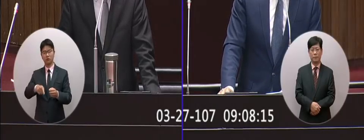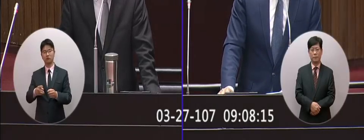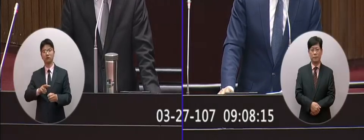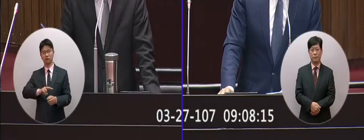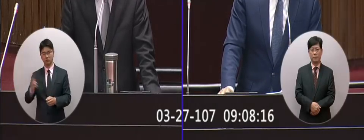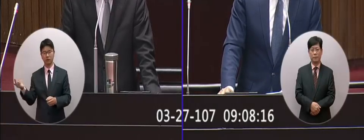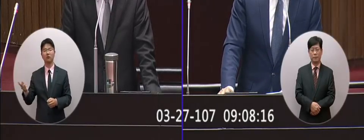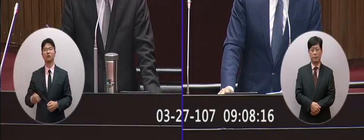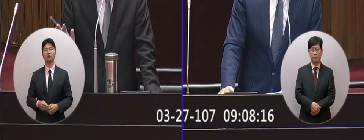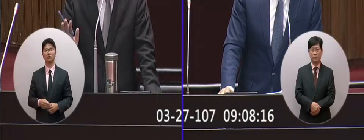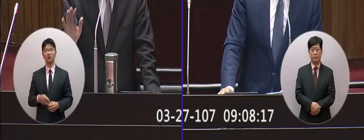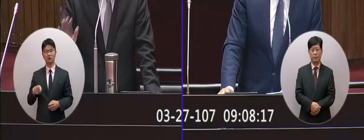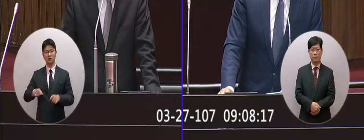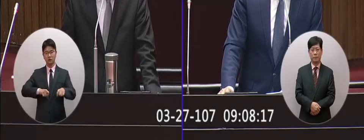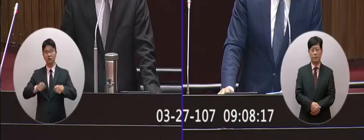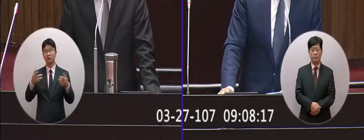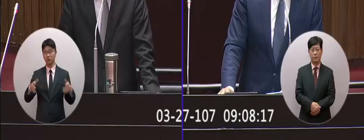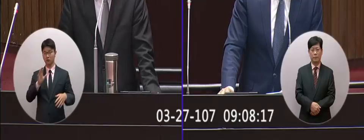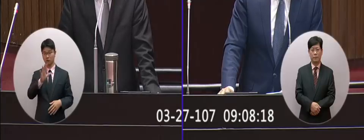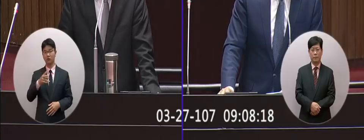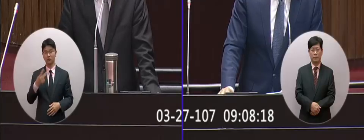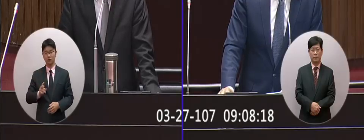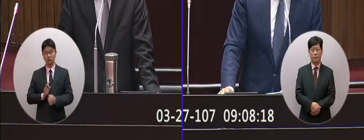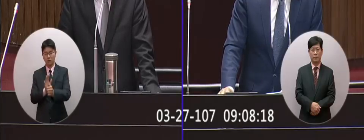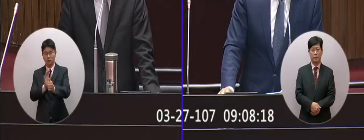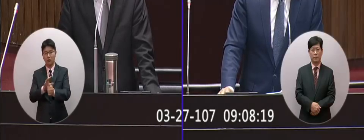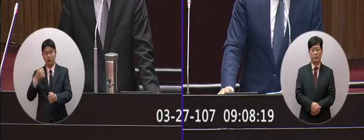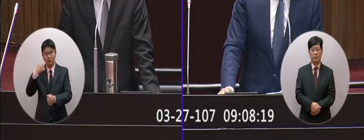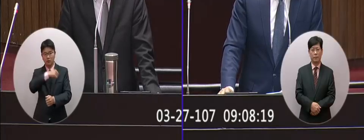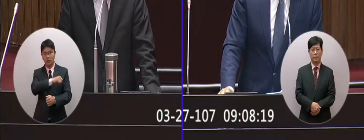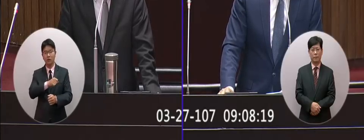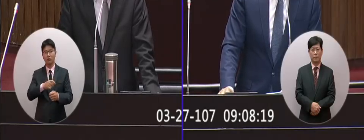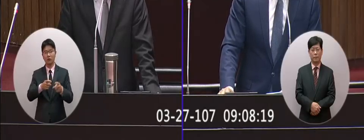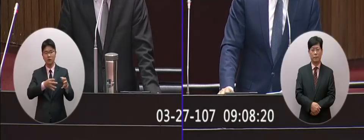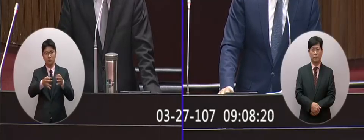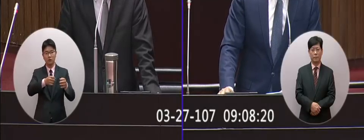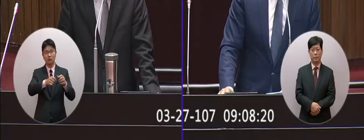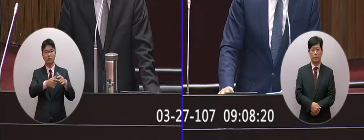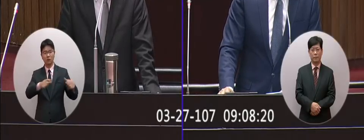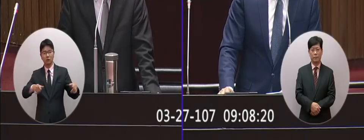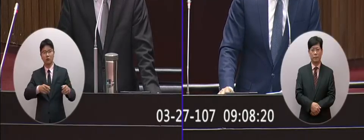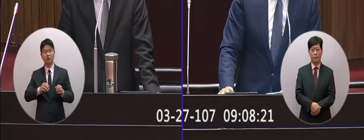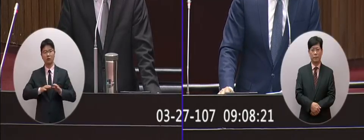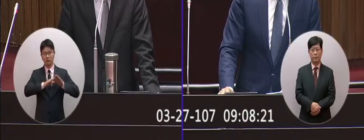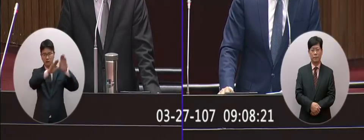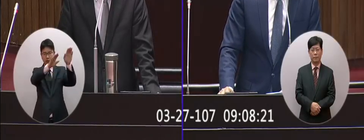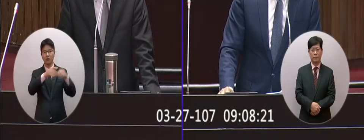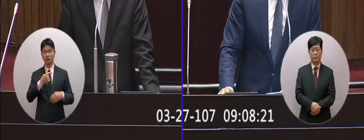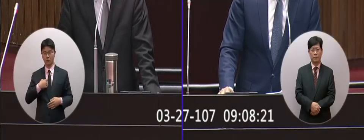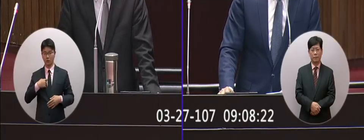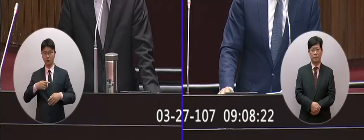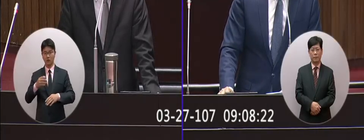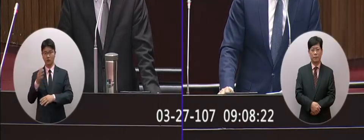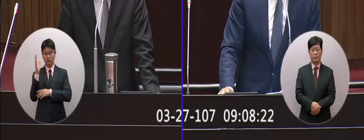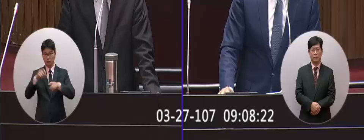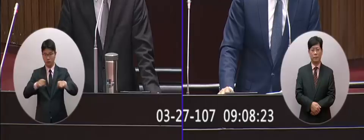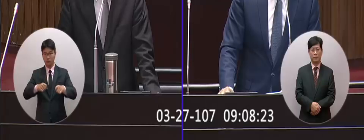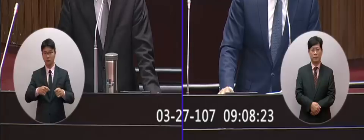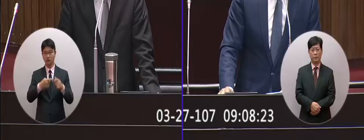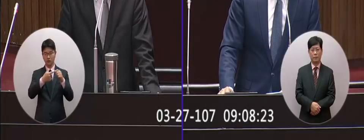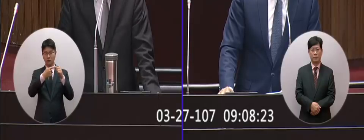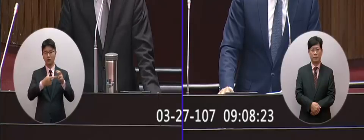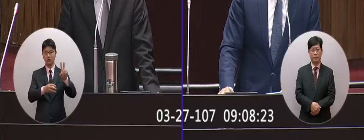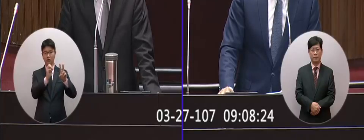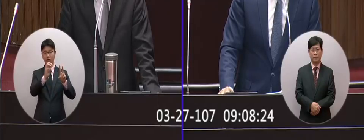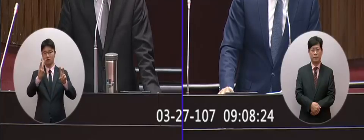的问题，顺便推动台湾产业的发展。那我们是有明确的期程。第一个就是说，我们2030年公